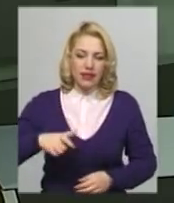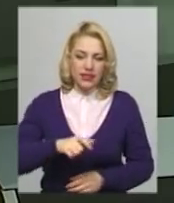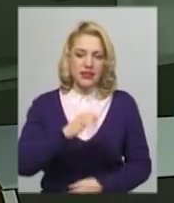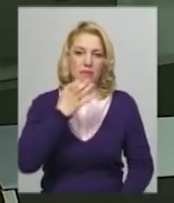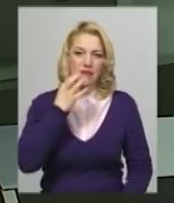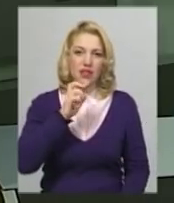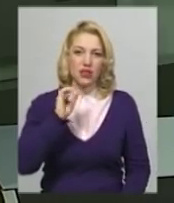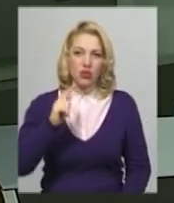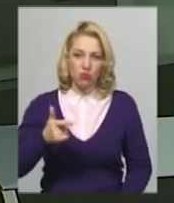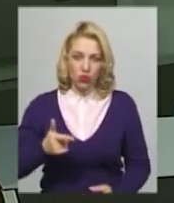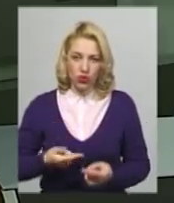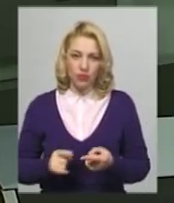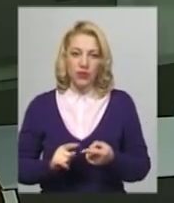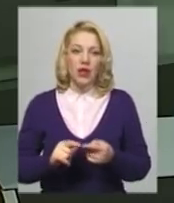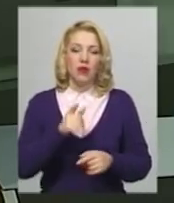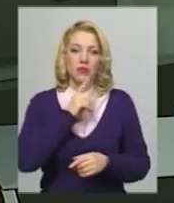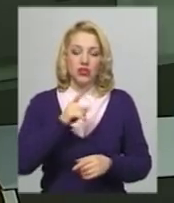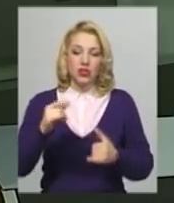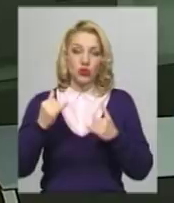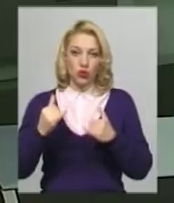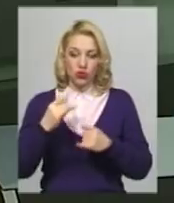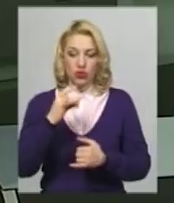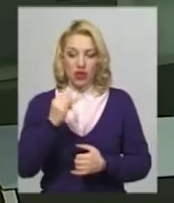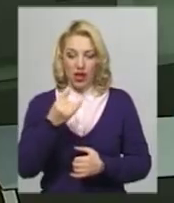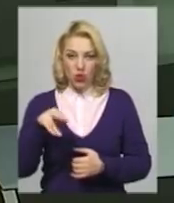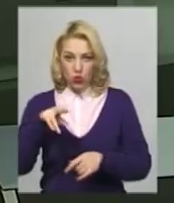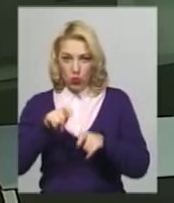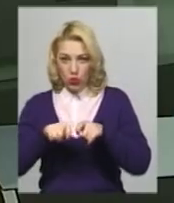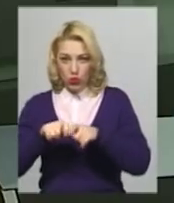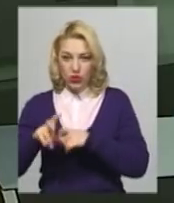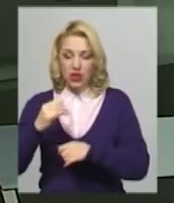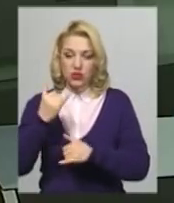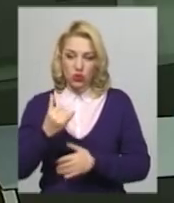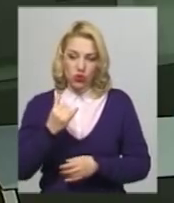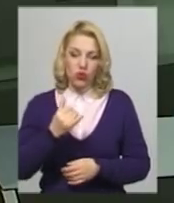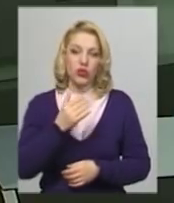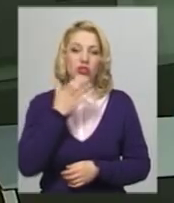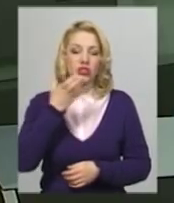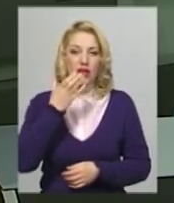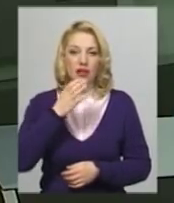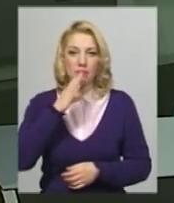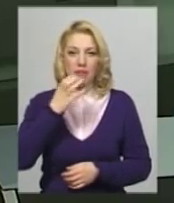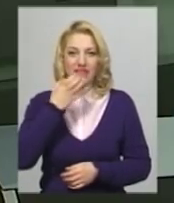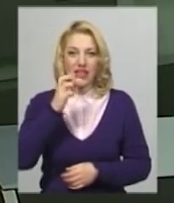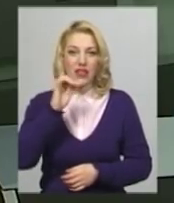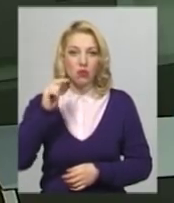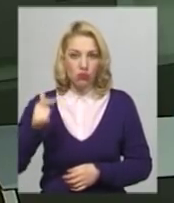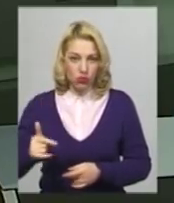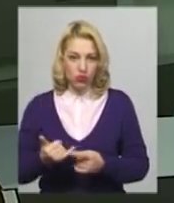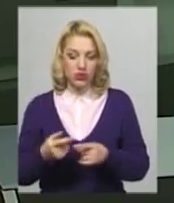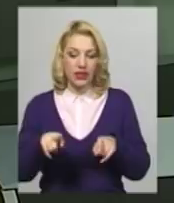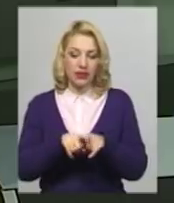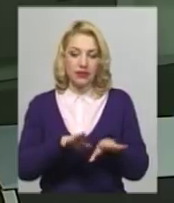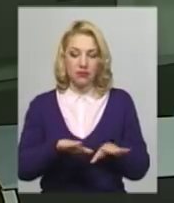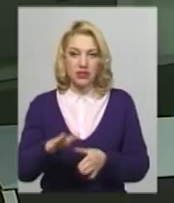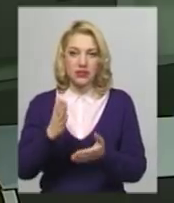рибоохоронного патруля Андрій Полудняк під час сьогоднішнього рейду на річці Південний Буг у Хмельницькому. За його словами, таких місць в області 29.